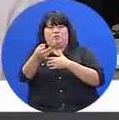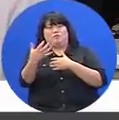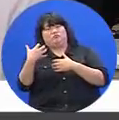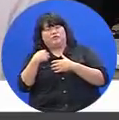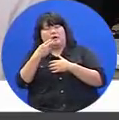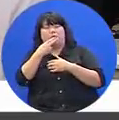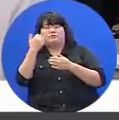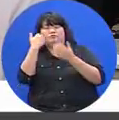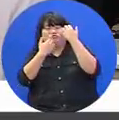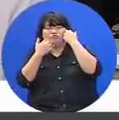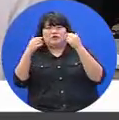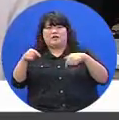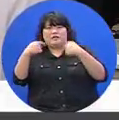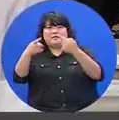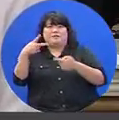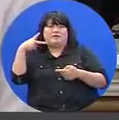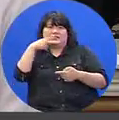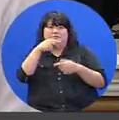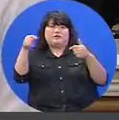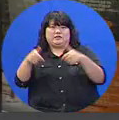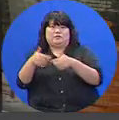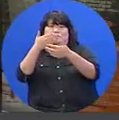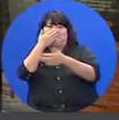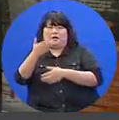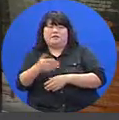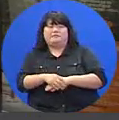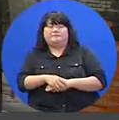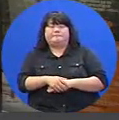누구나 참여하셔서 금연 치료를 받을 수 있습니다.